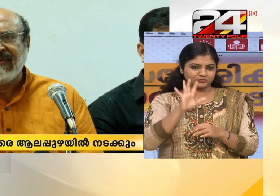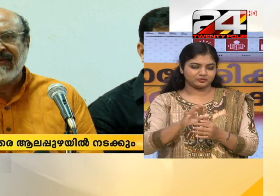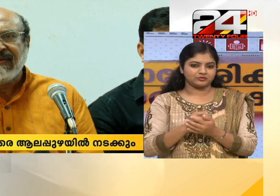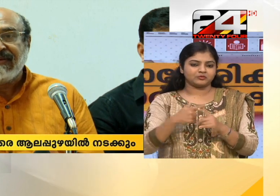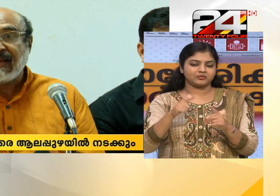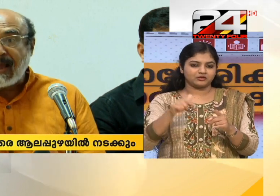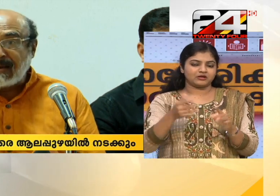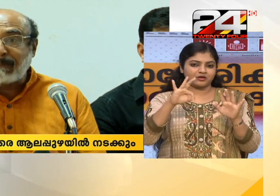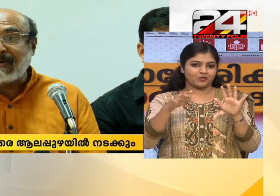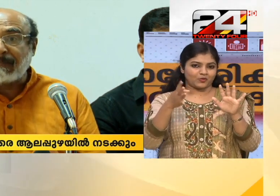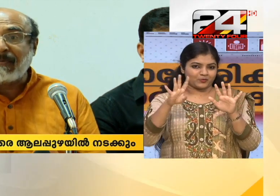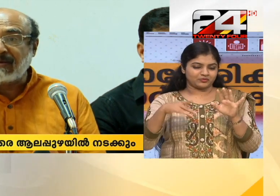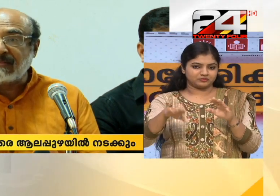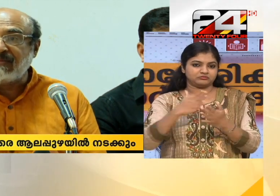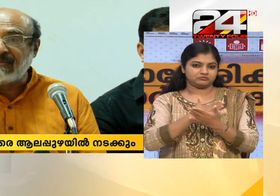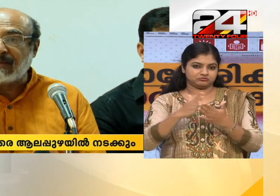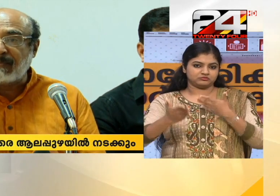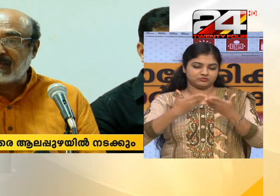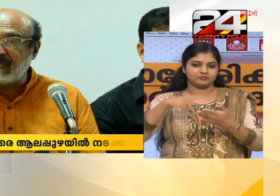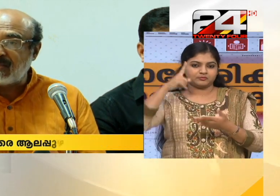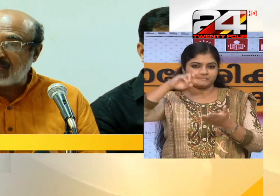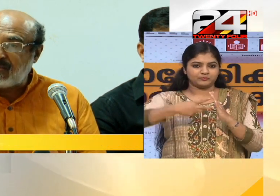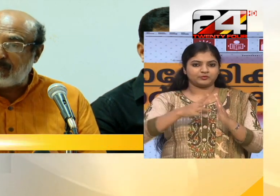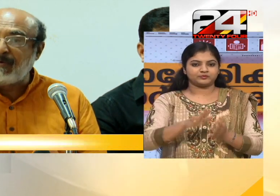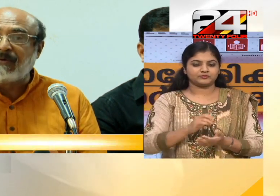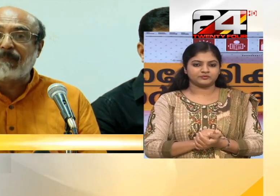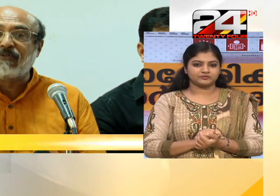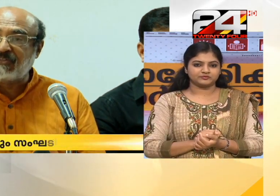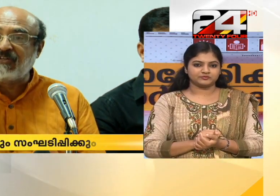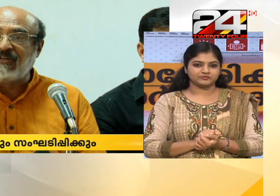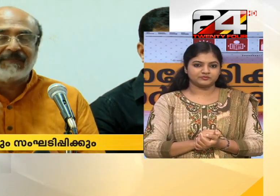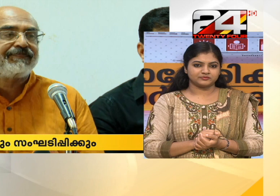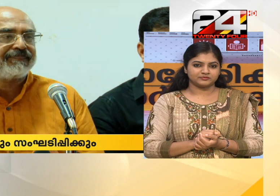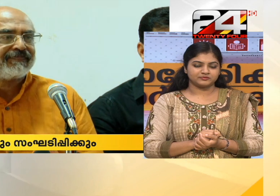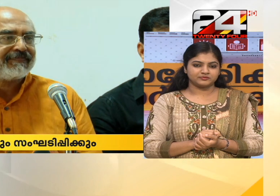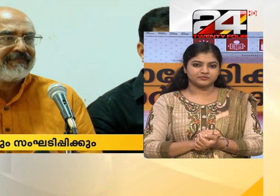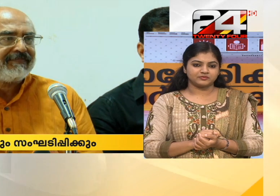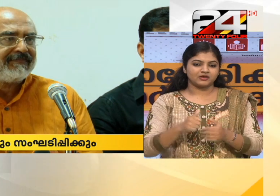പ്രദർശനവും. ആലപ്പുഴ പട്ടണത്തിൽ നടപ്പാക്കുന്ന കിഫ്ബിയുടെ പ്രോജക്ടുകൾ,